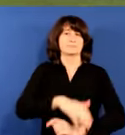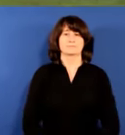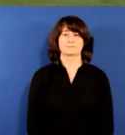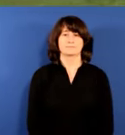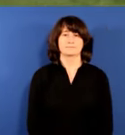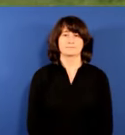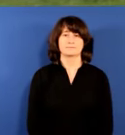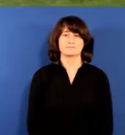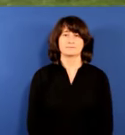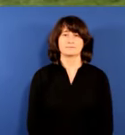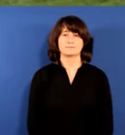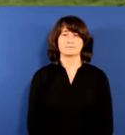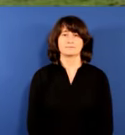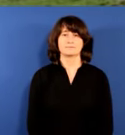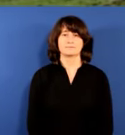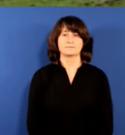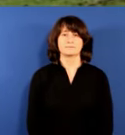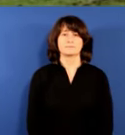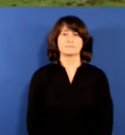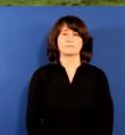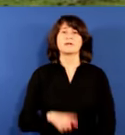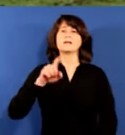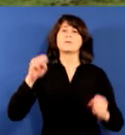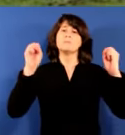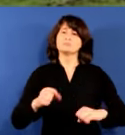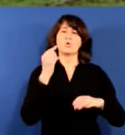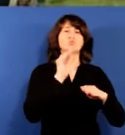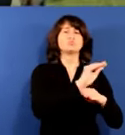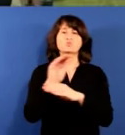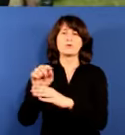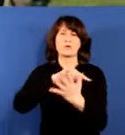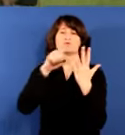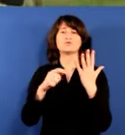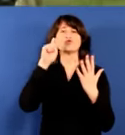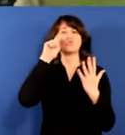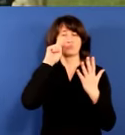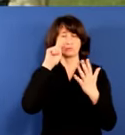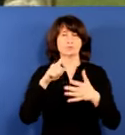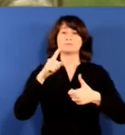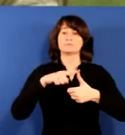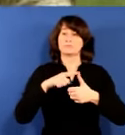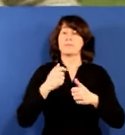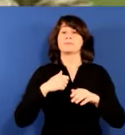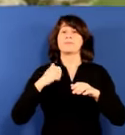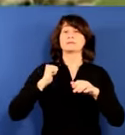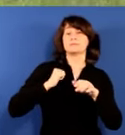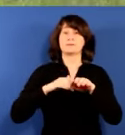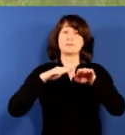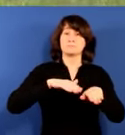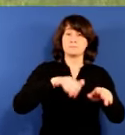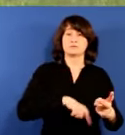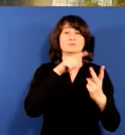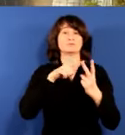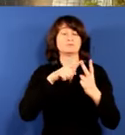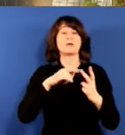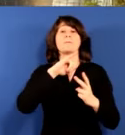euro bideratuko dira nekazaritza eta ingurumen arloko laguntzetarako. Bestalde, Kultura sailak 4,5 milioi euro emango